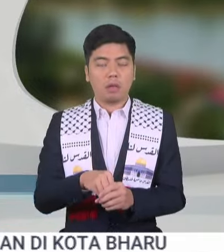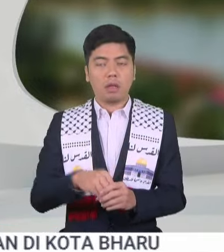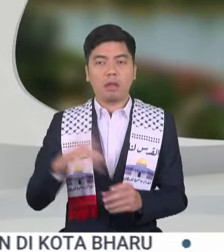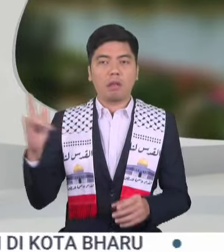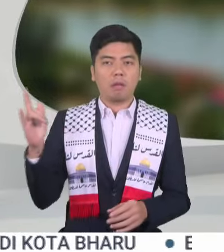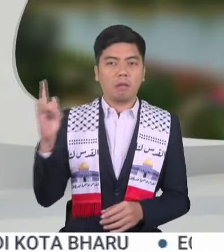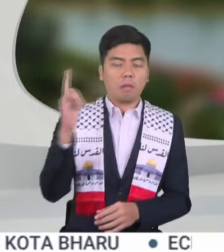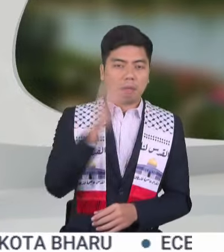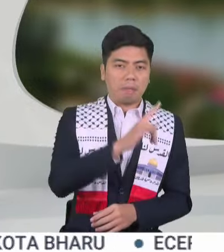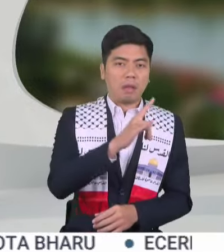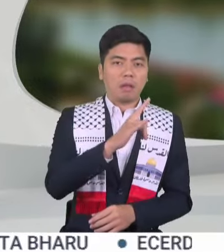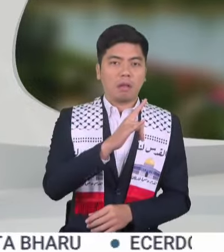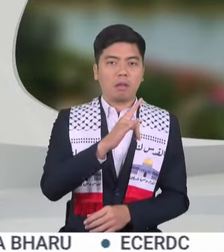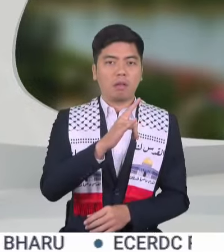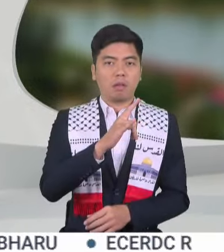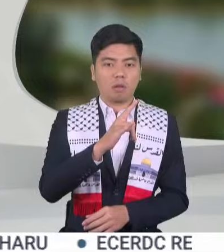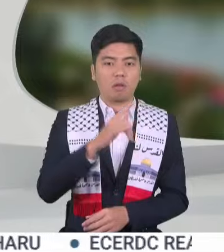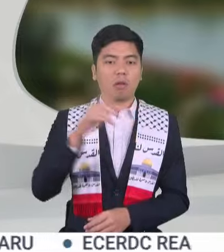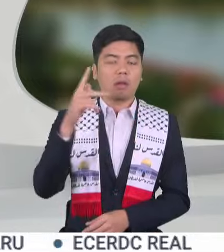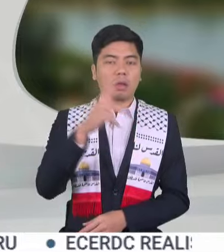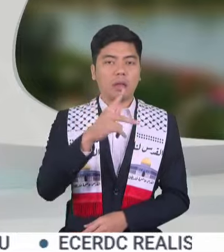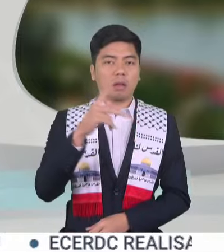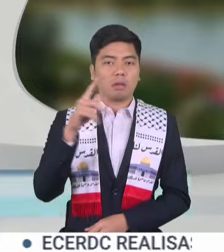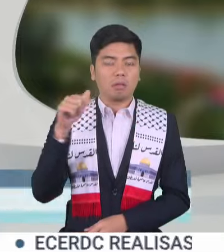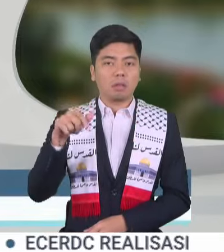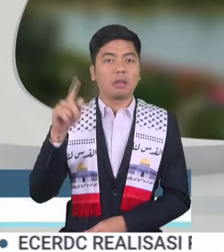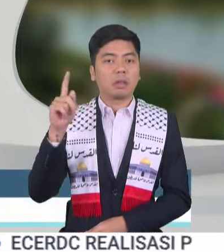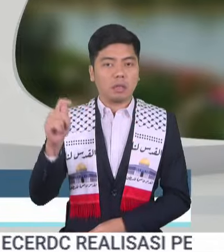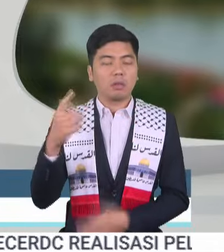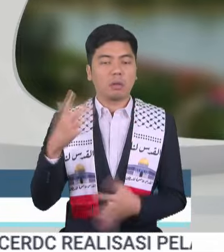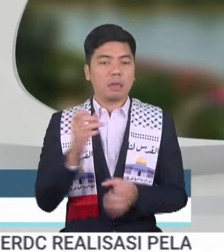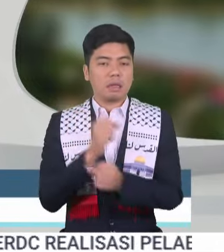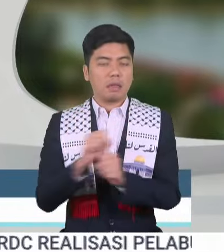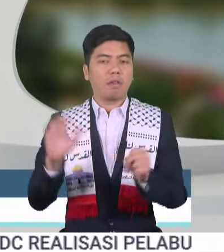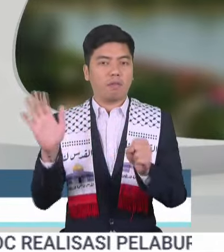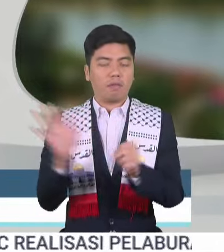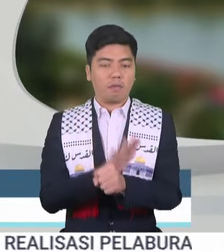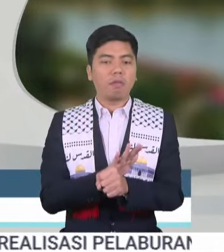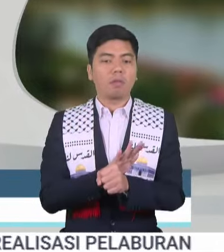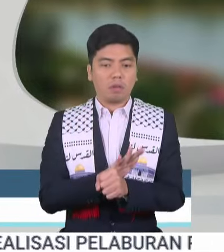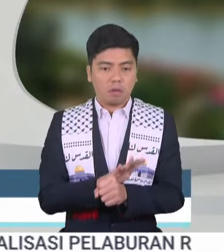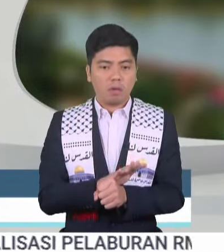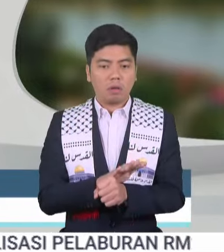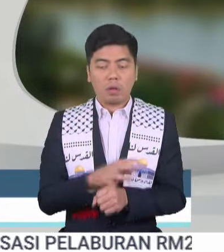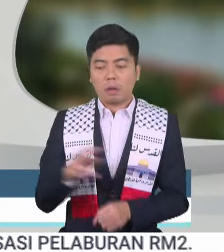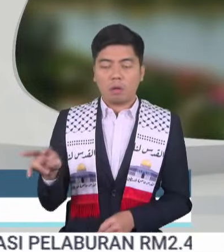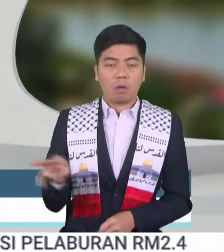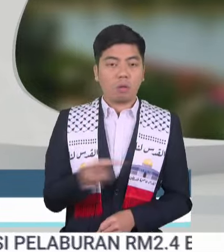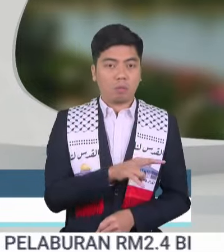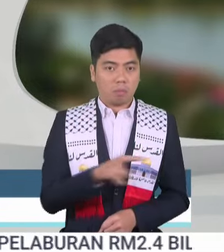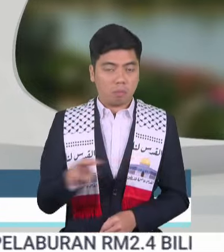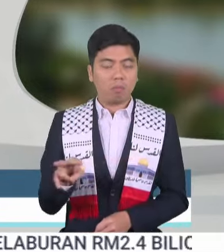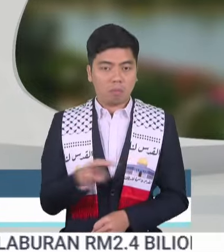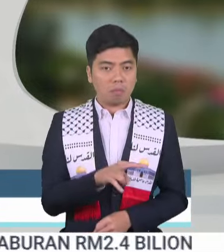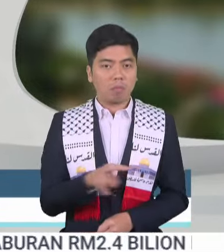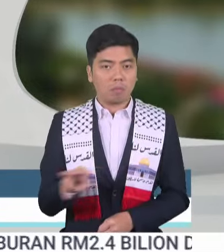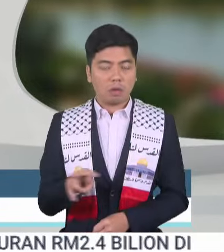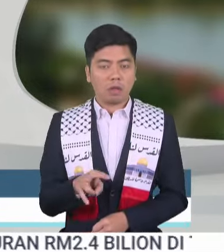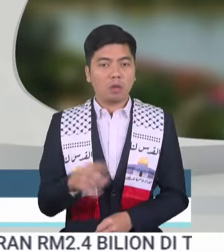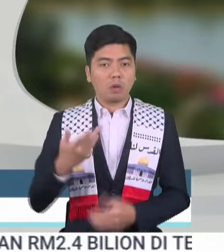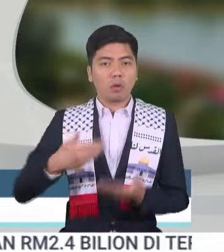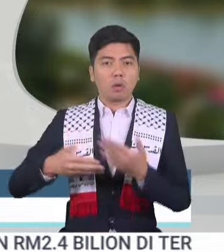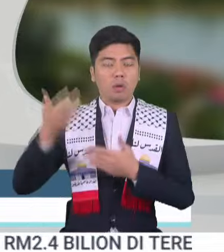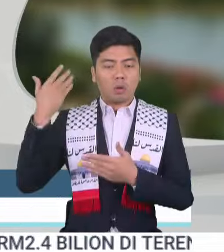lapangan terbang Sultan Mahmud ke pusat bandar Kuala Terengganu telah siap sepenuhnya. Kedua-dua kemudahan awam tersebut sebelum